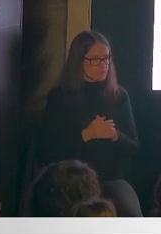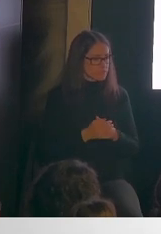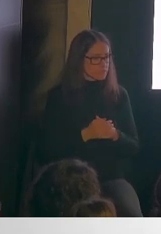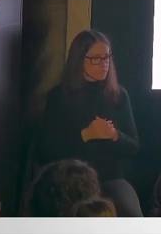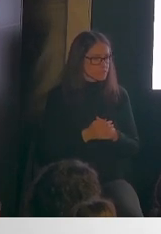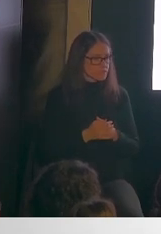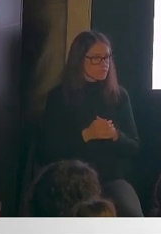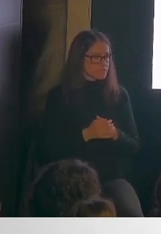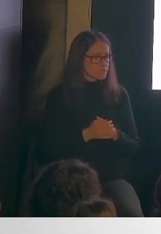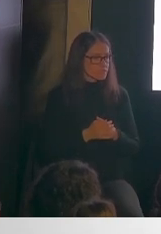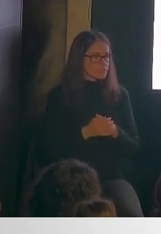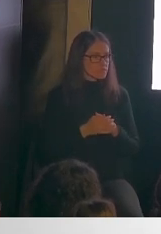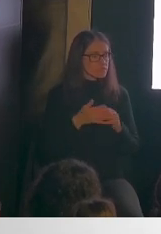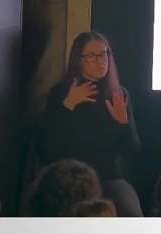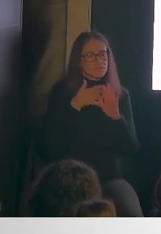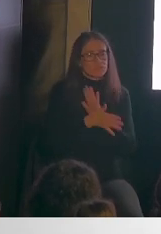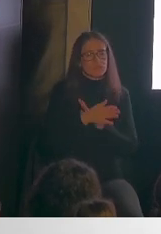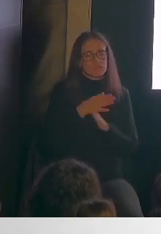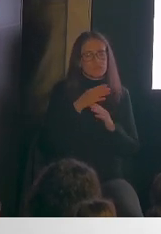Per què vegana? Bueno,